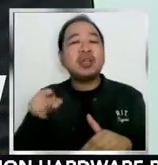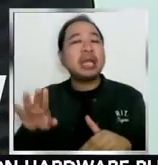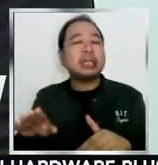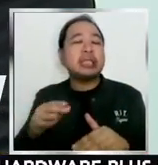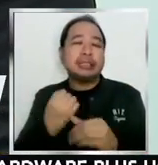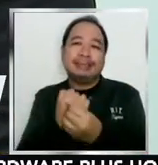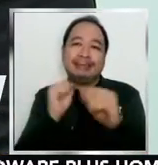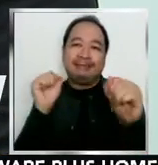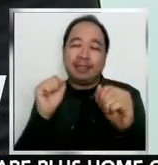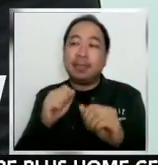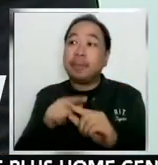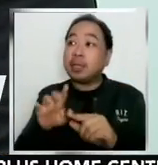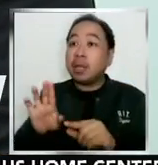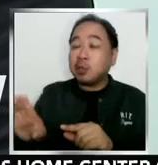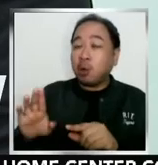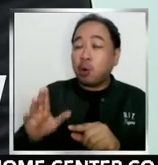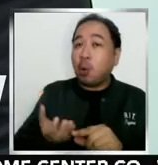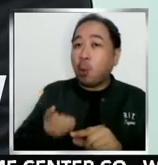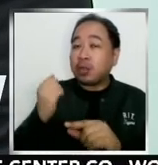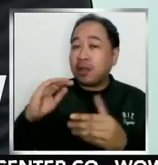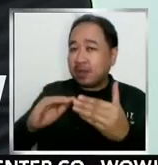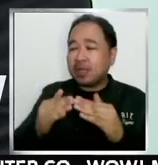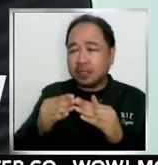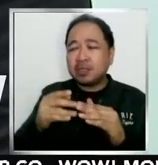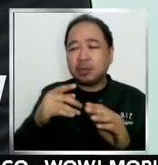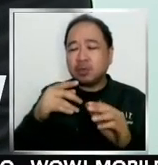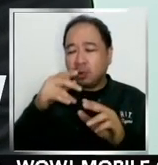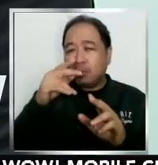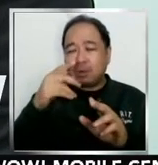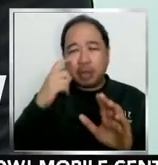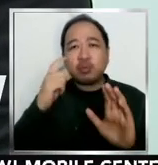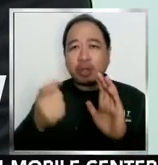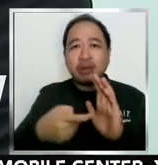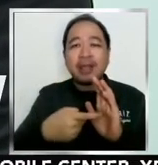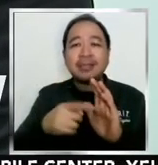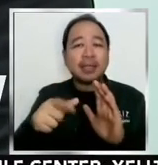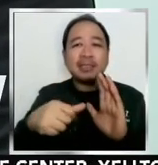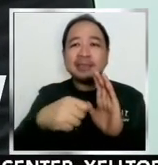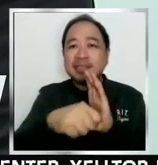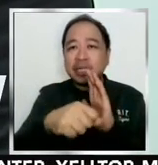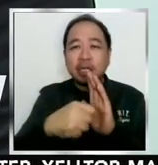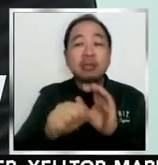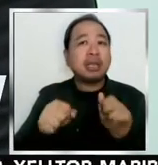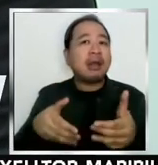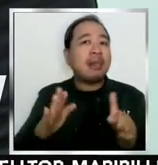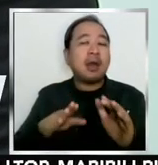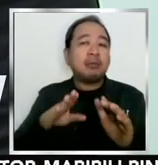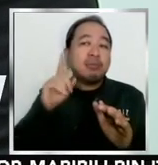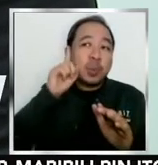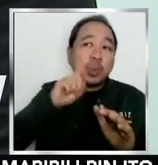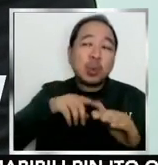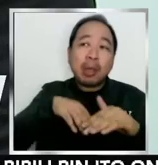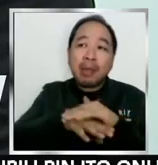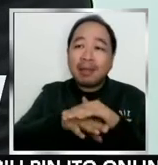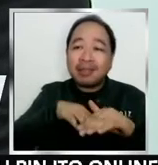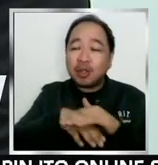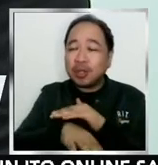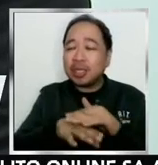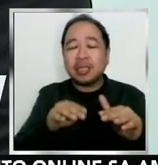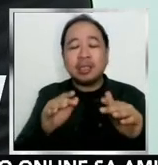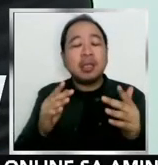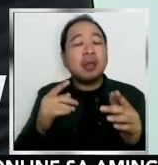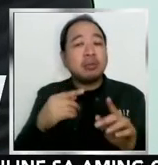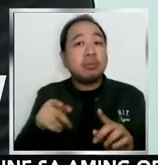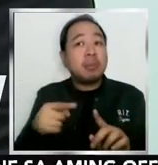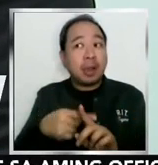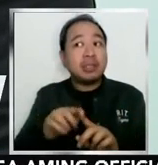nilang gawin, i-honor nila yung solidarity sticker para mabilis makadaan yung mga tao, mais yung traffic. At saka yung kanilang sticker din